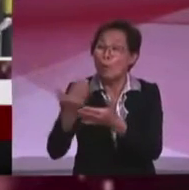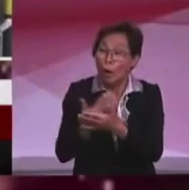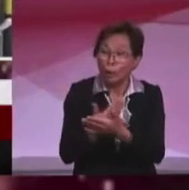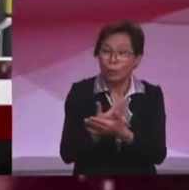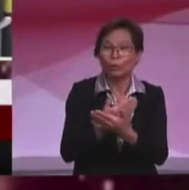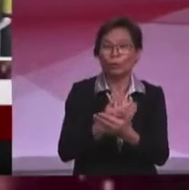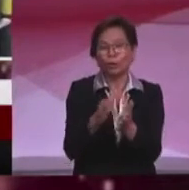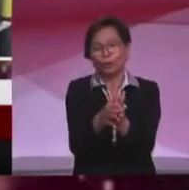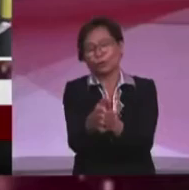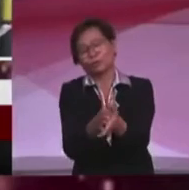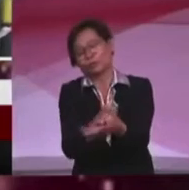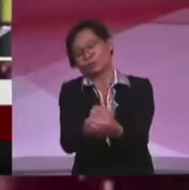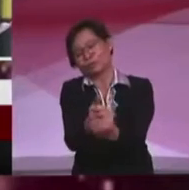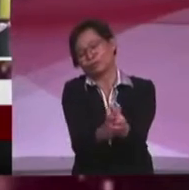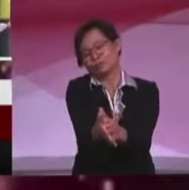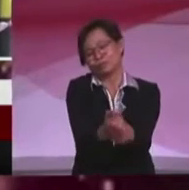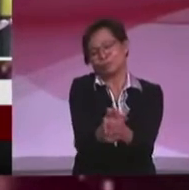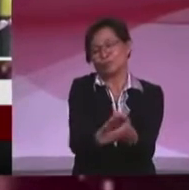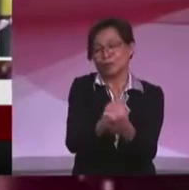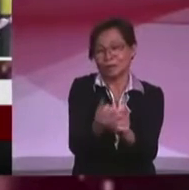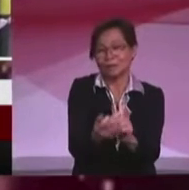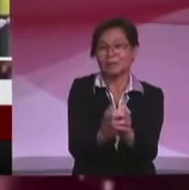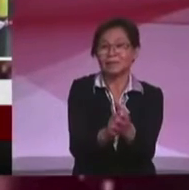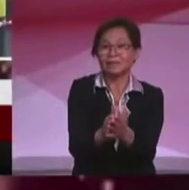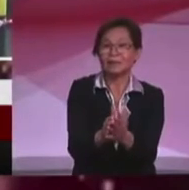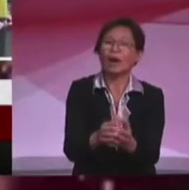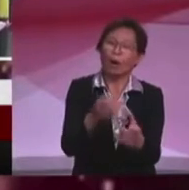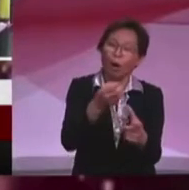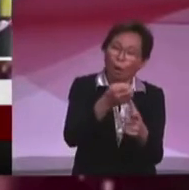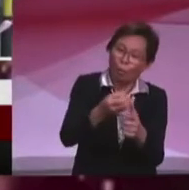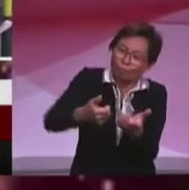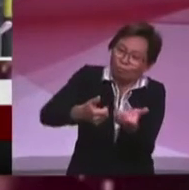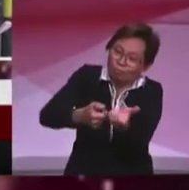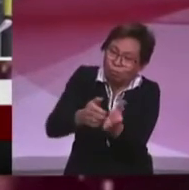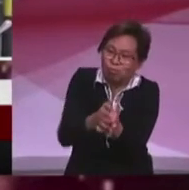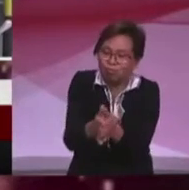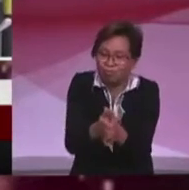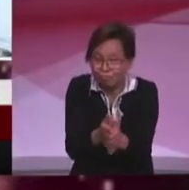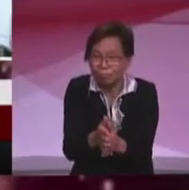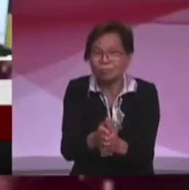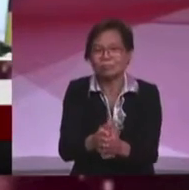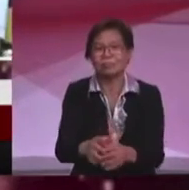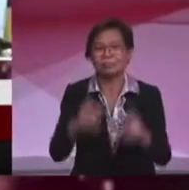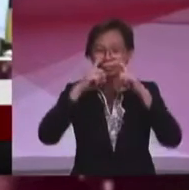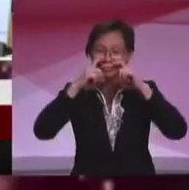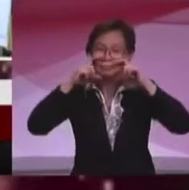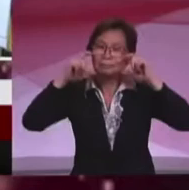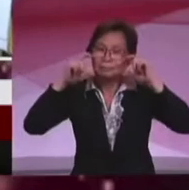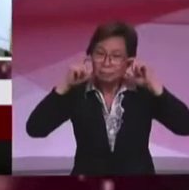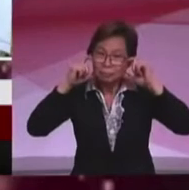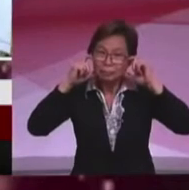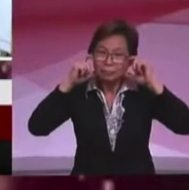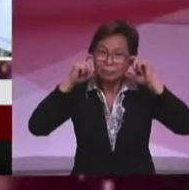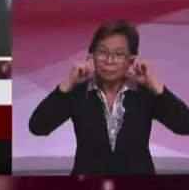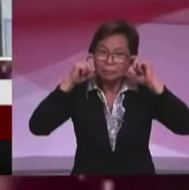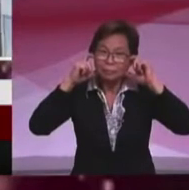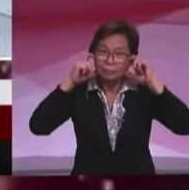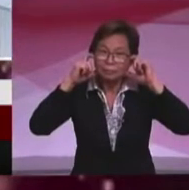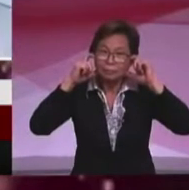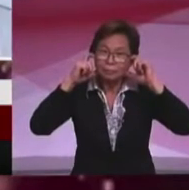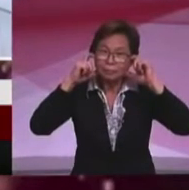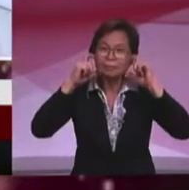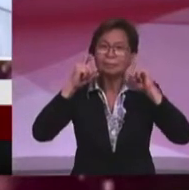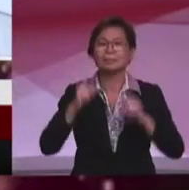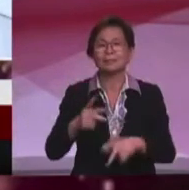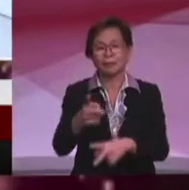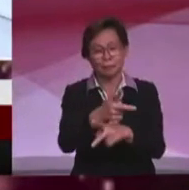menggunakan sabun menggunakan handsfree mitoza memakai penutup muka dengan betul